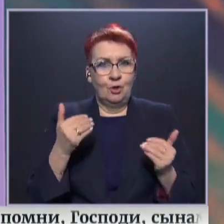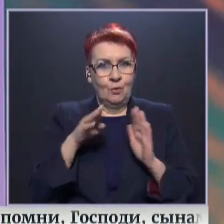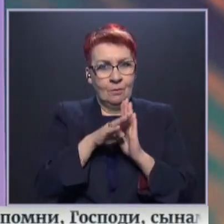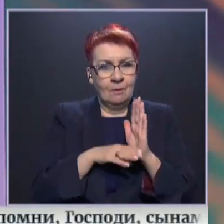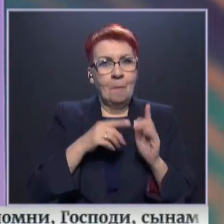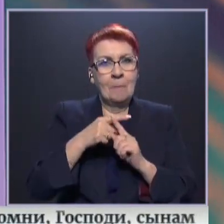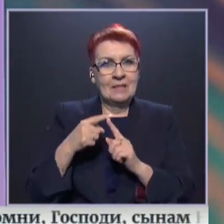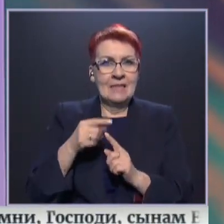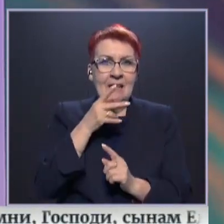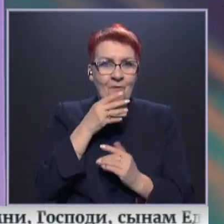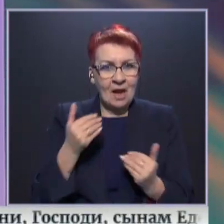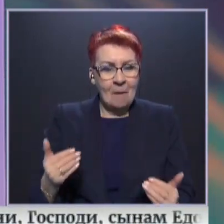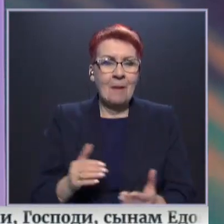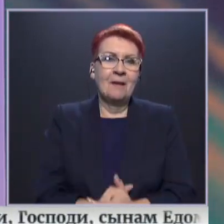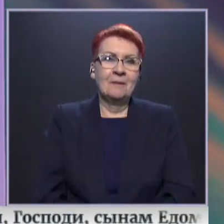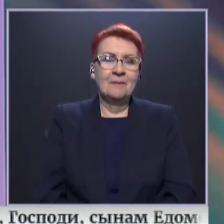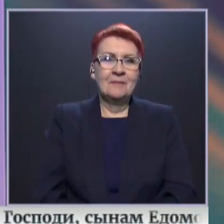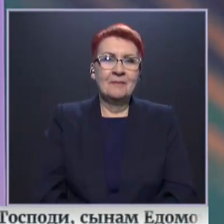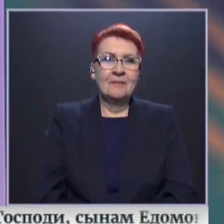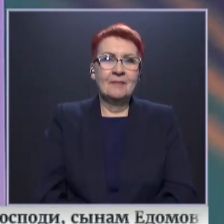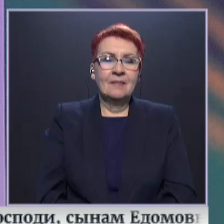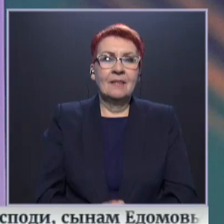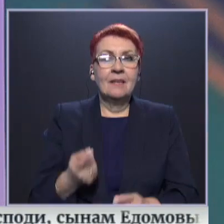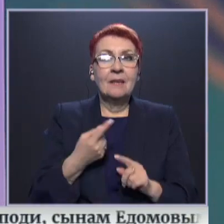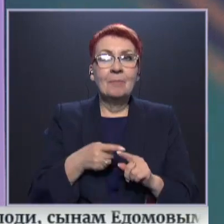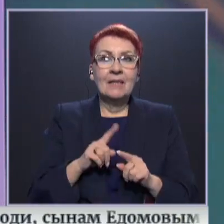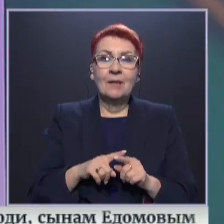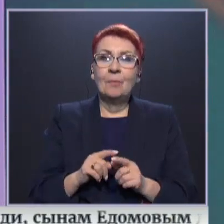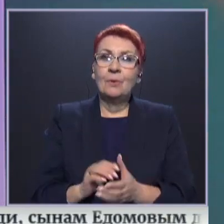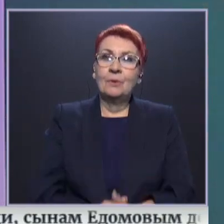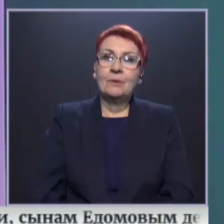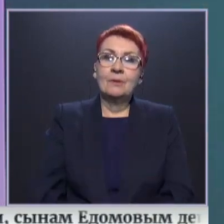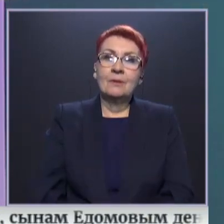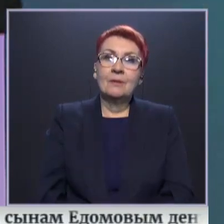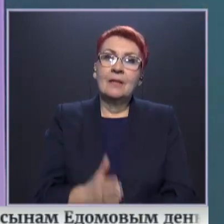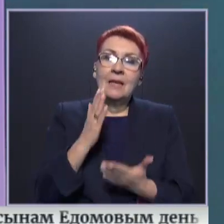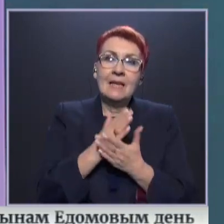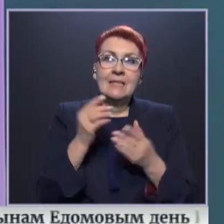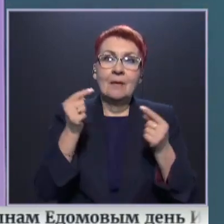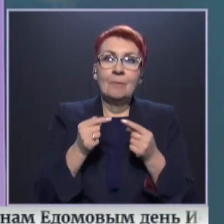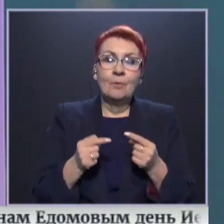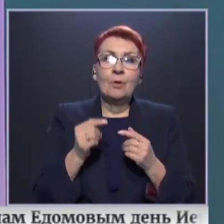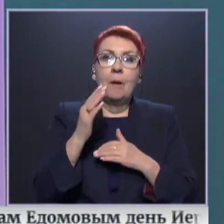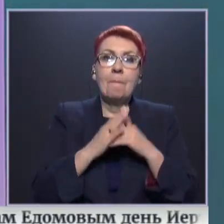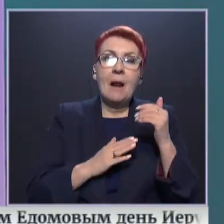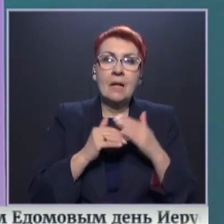и позитивное время. Вот. Поэтому Есть определенная практика,